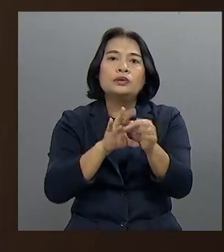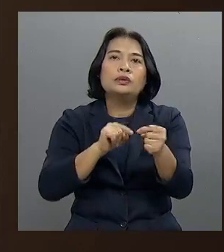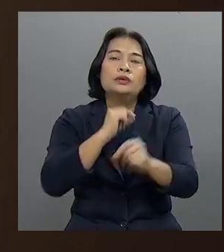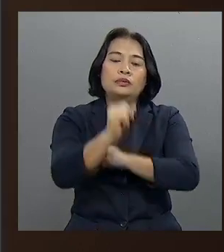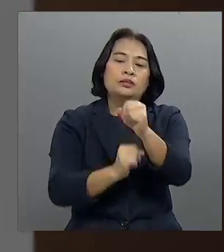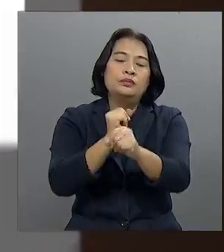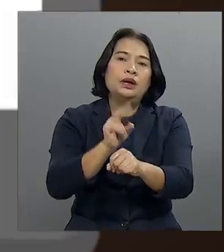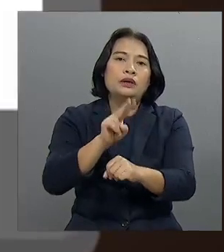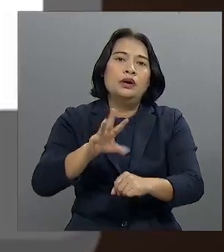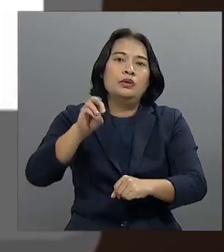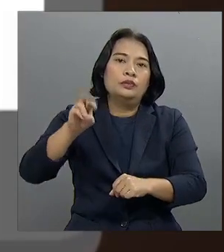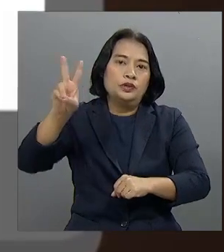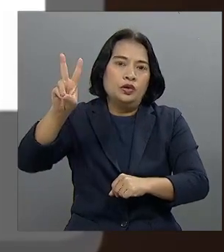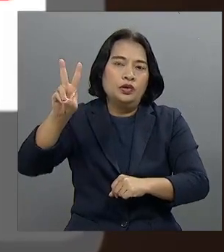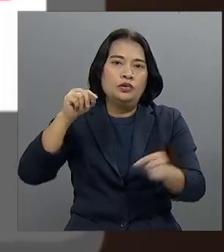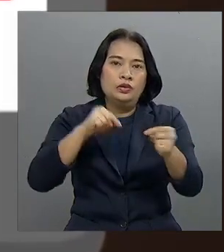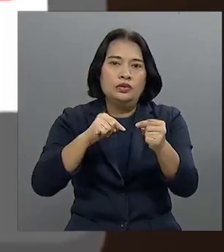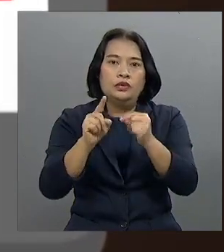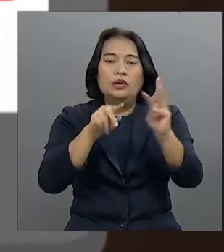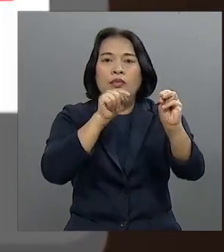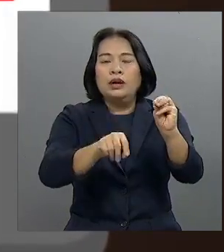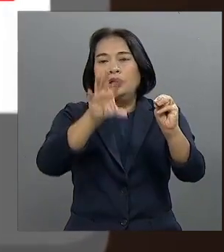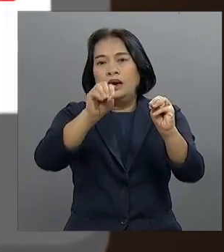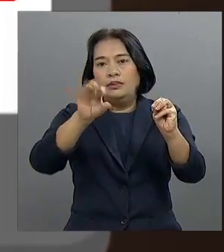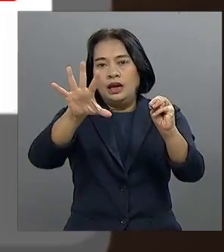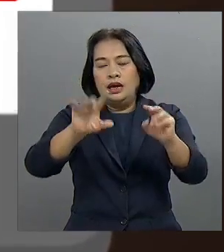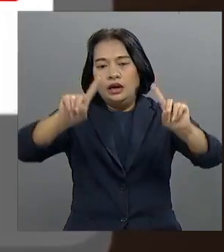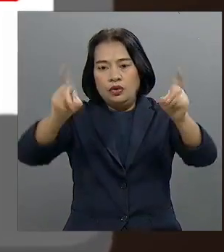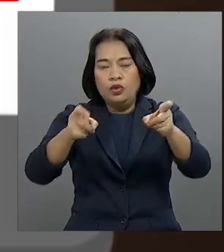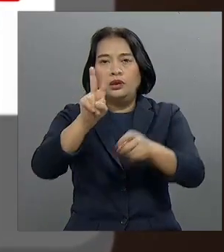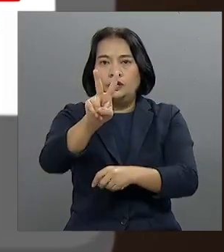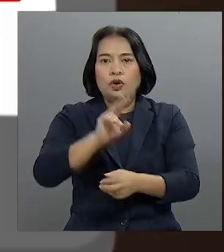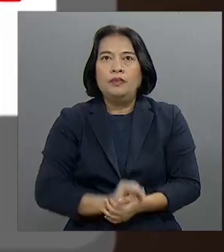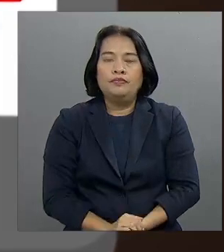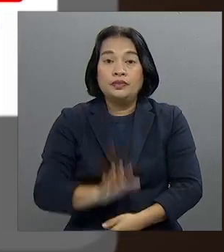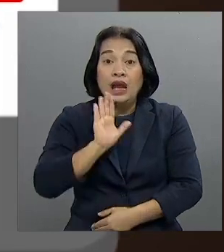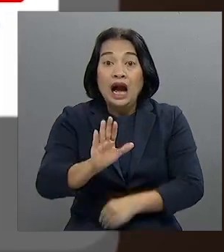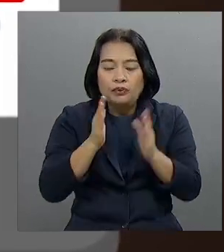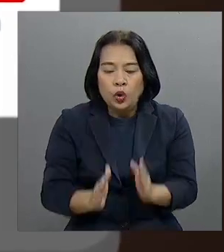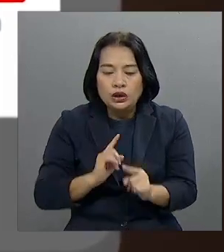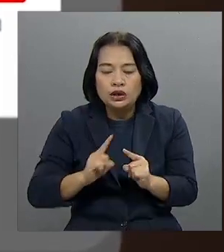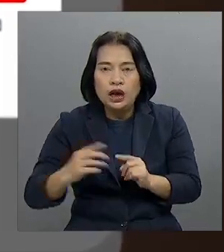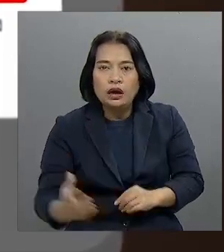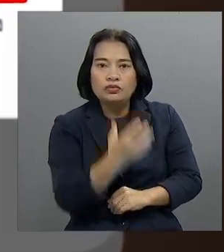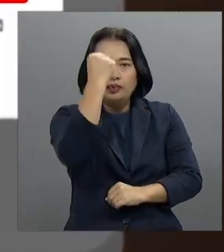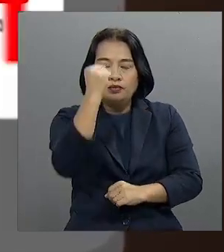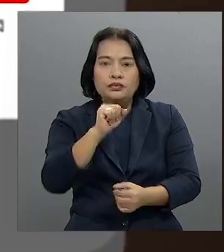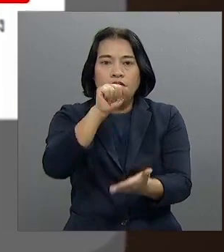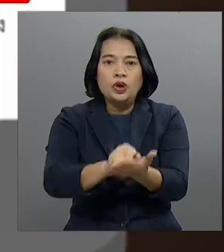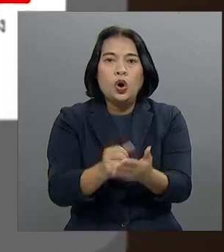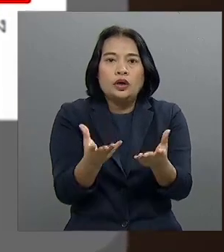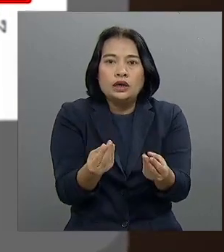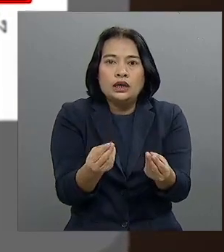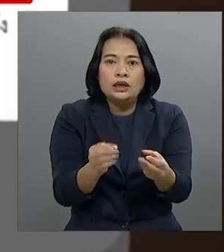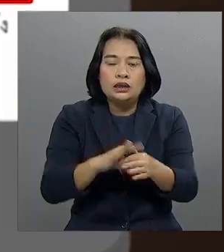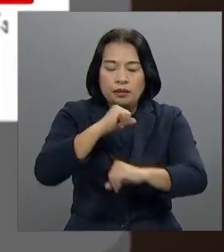562 มาตรา 55 วงเล็บ 2ห้ามีให้ผู้ใด ยึดถือหรือครอบครองที่ดินก่อสร้างแพ้